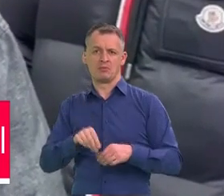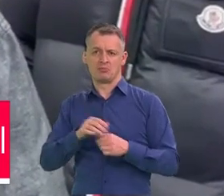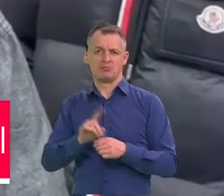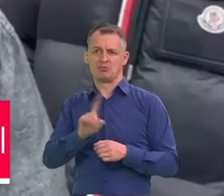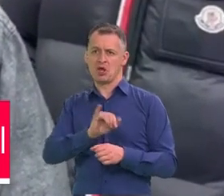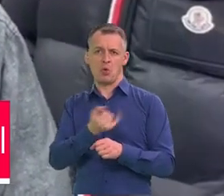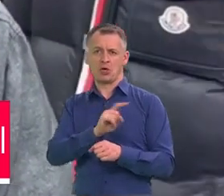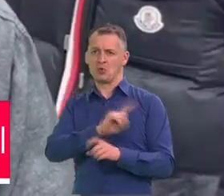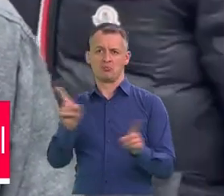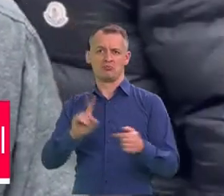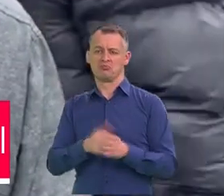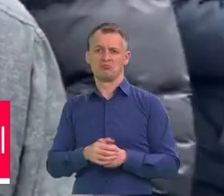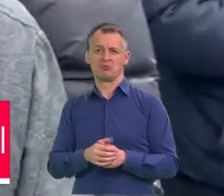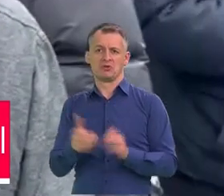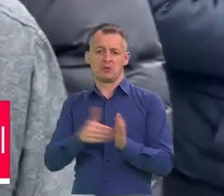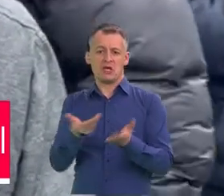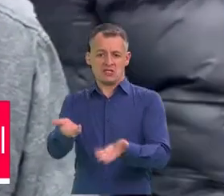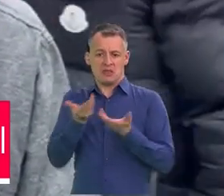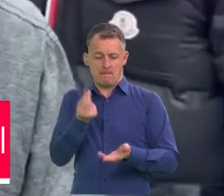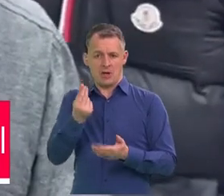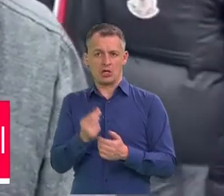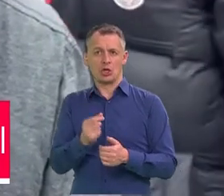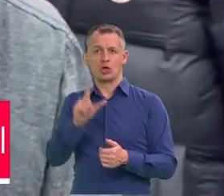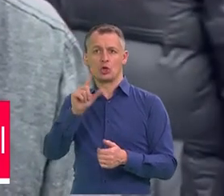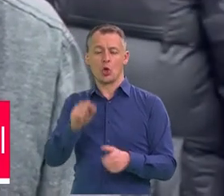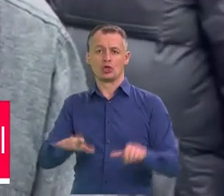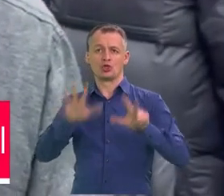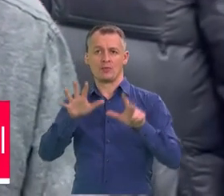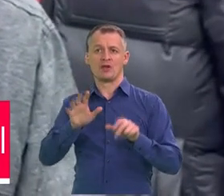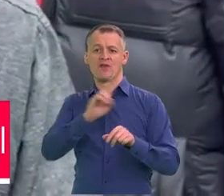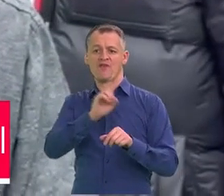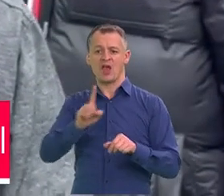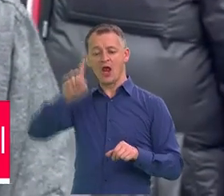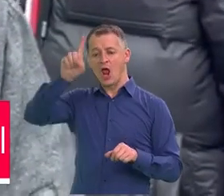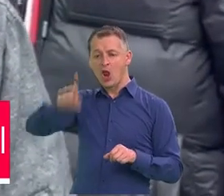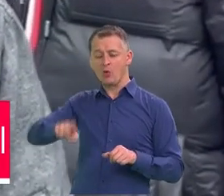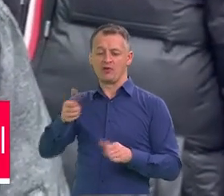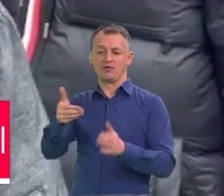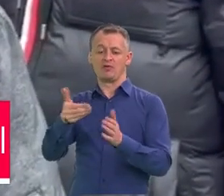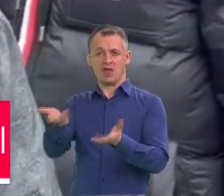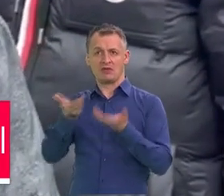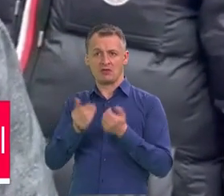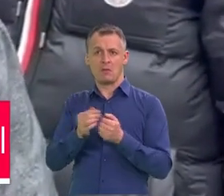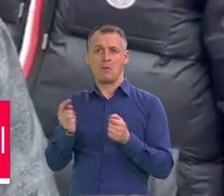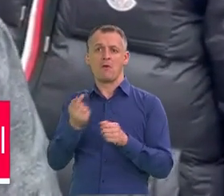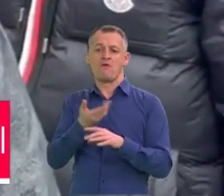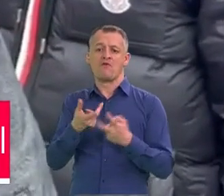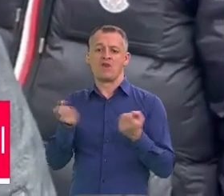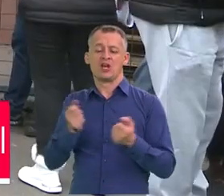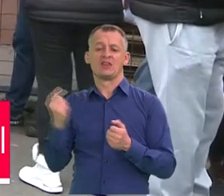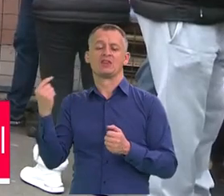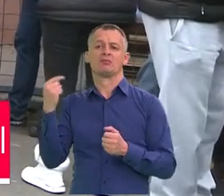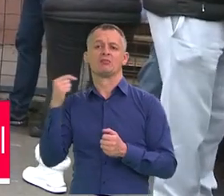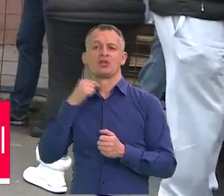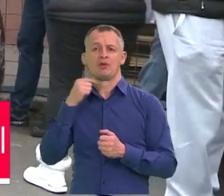februarie. Decembrie, ianuarie trebuiau bani încasați în 28 ale lunii. Întotdeauna au fost virați. Mai puțin în decembrie,